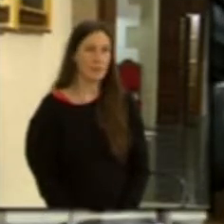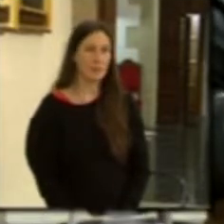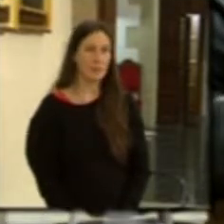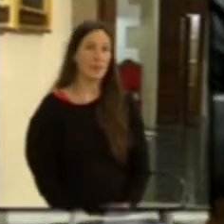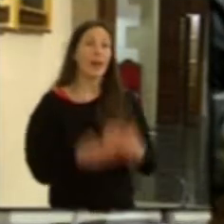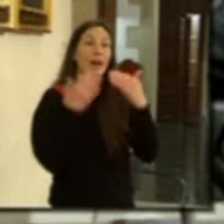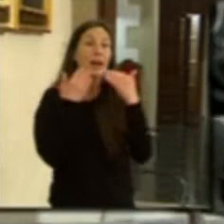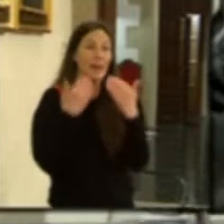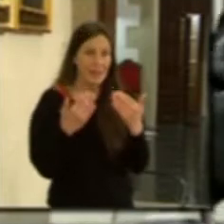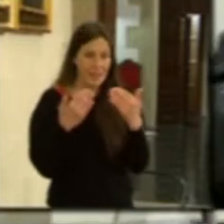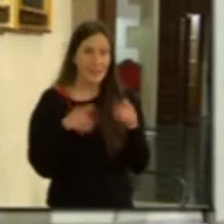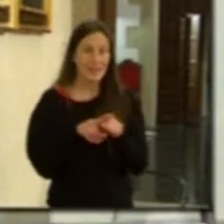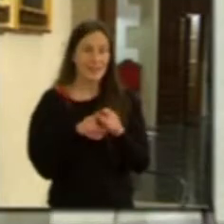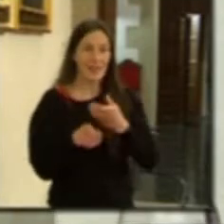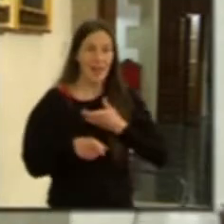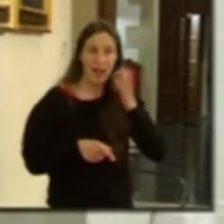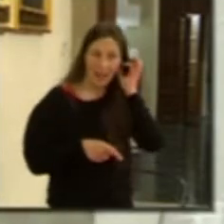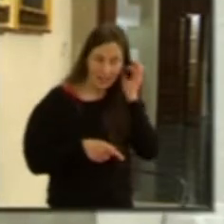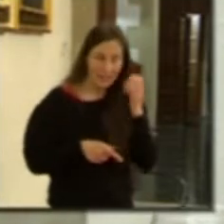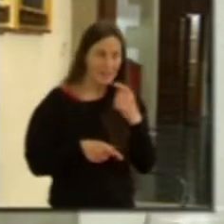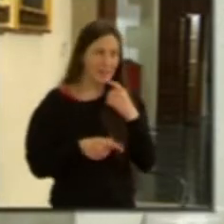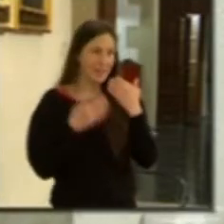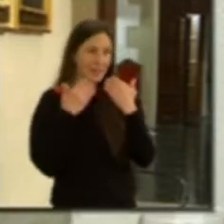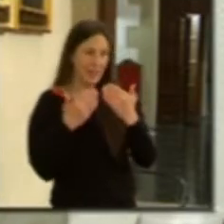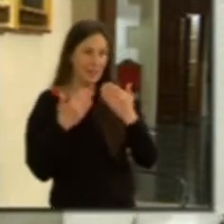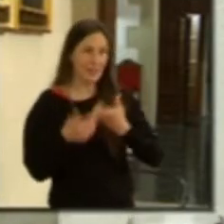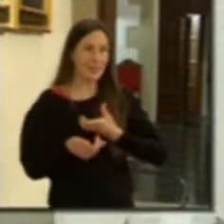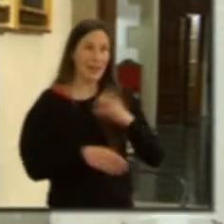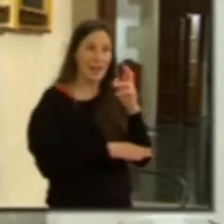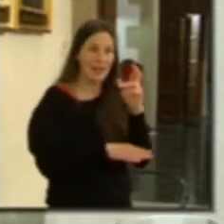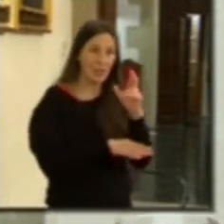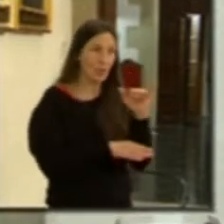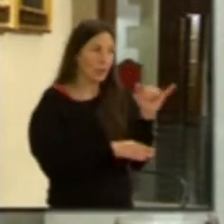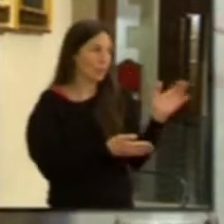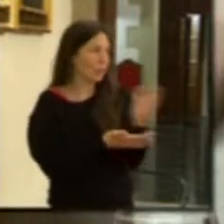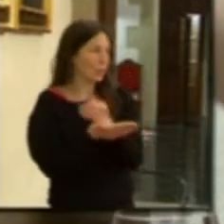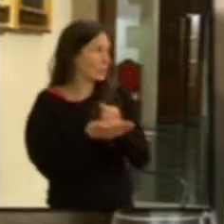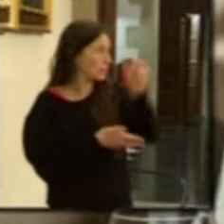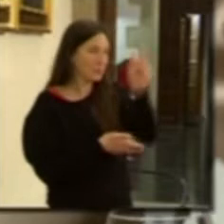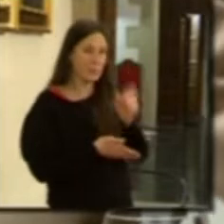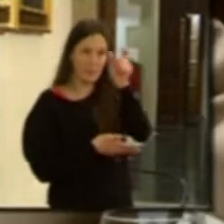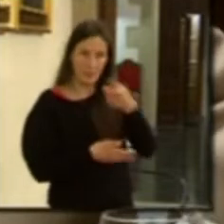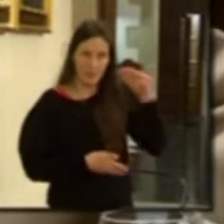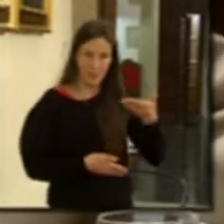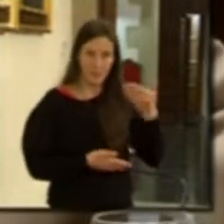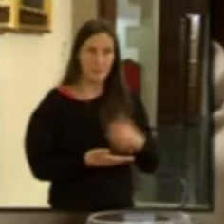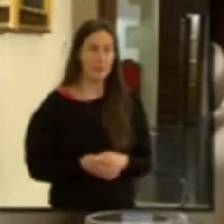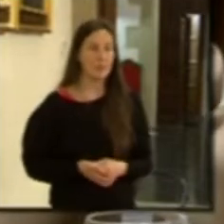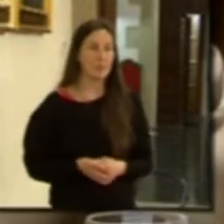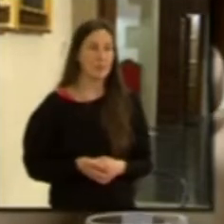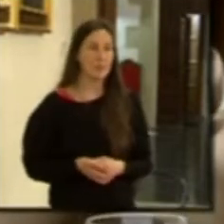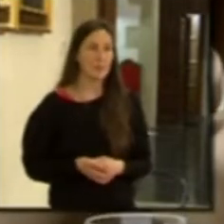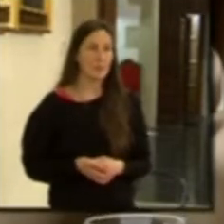Moltes gràcies, alcaldessa, moltes gràcies, regidor i resta de personalitats que esteu avui a la sala.